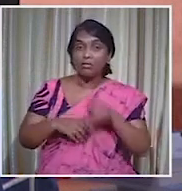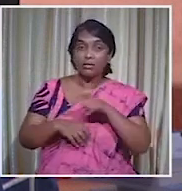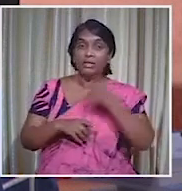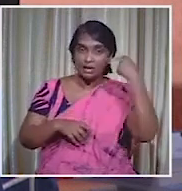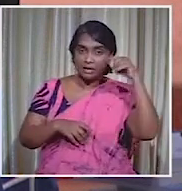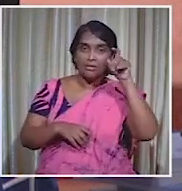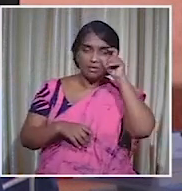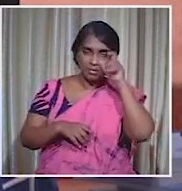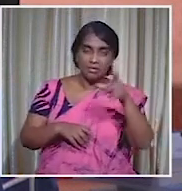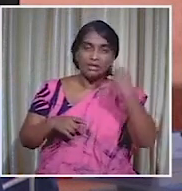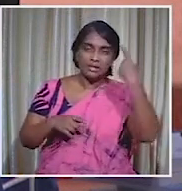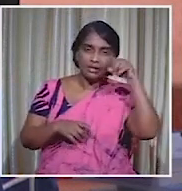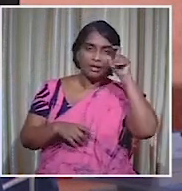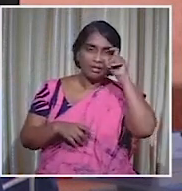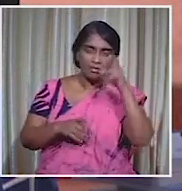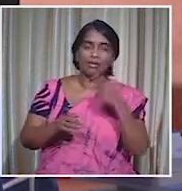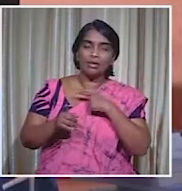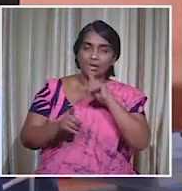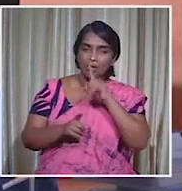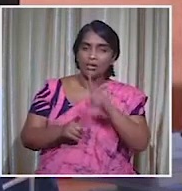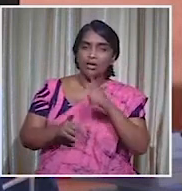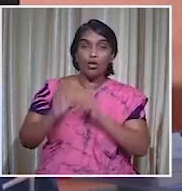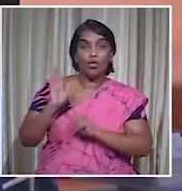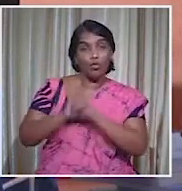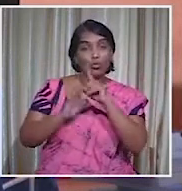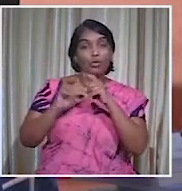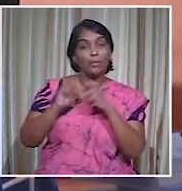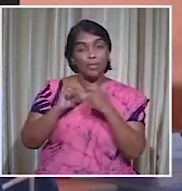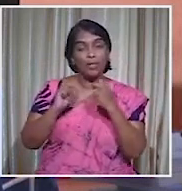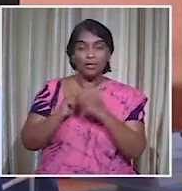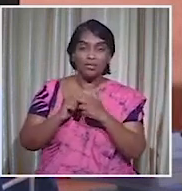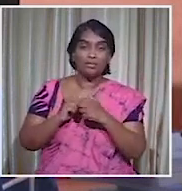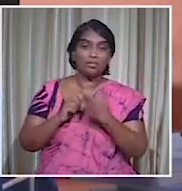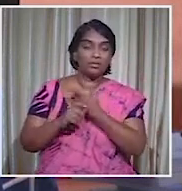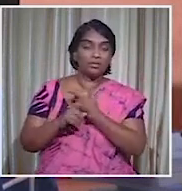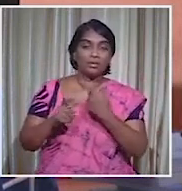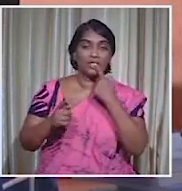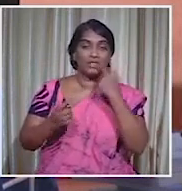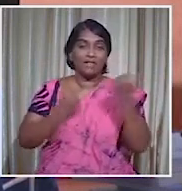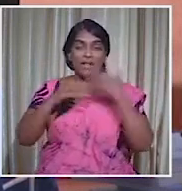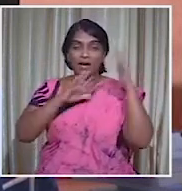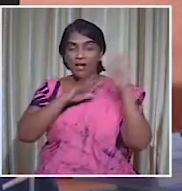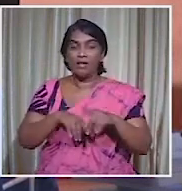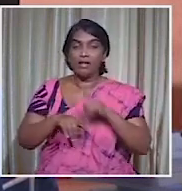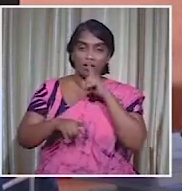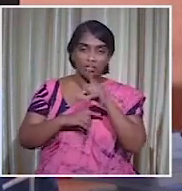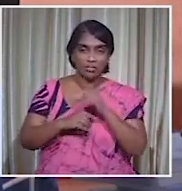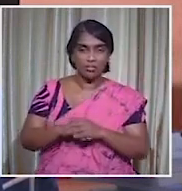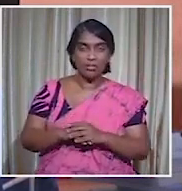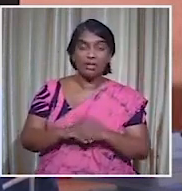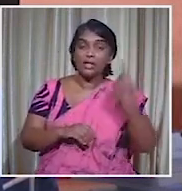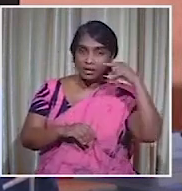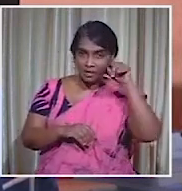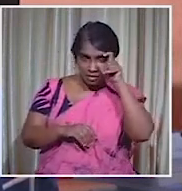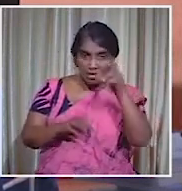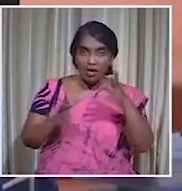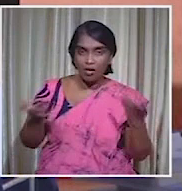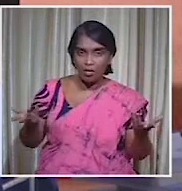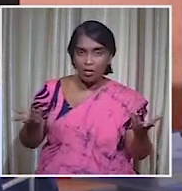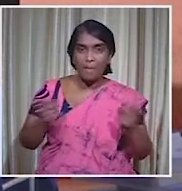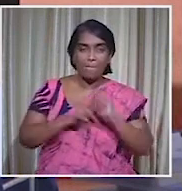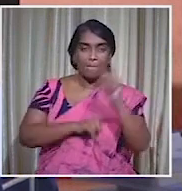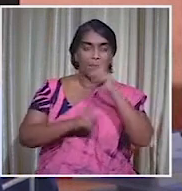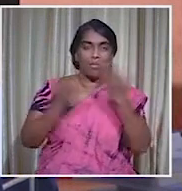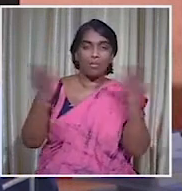දැක්කනේ ඊයේ දැක්කා අපි දිගින් දිගටම කියනවා උතුරේ මෙහෙම වෙනවා අරම වෙනවා වයිට් වෑන් එනවා අර කෙනවා මේ කෙනවා කියලා කිව්වා ඊයේ දැක්කද මොකද උනේ කියලා